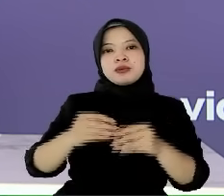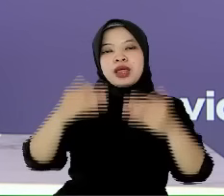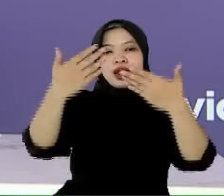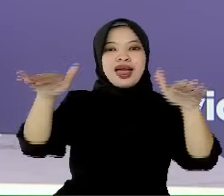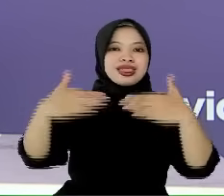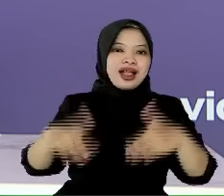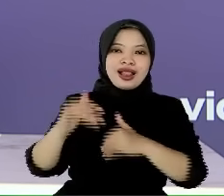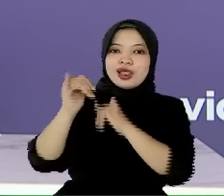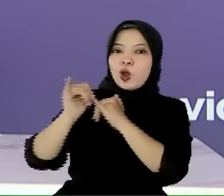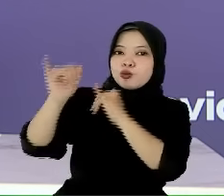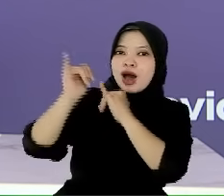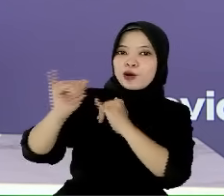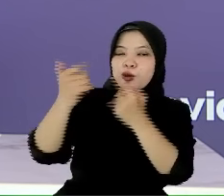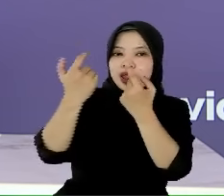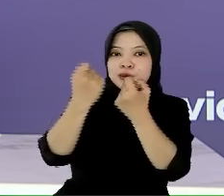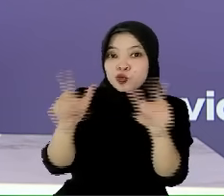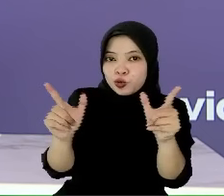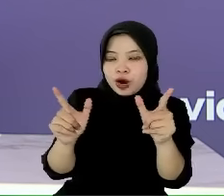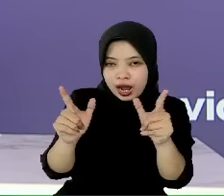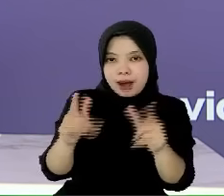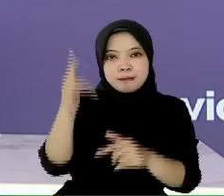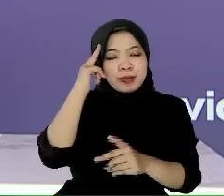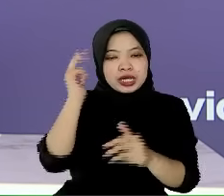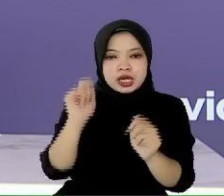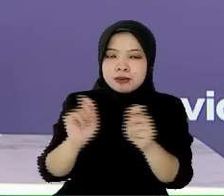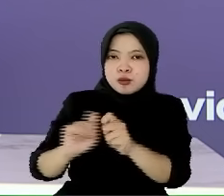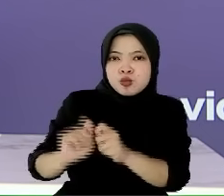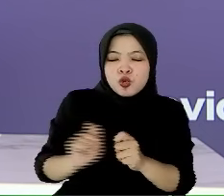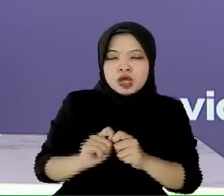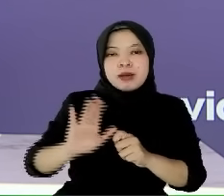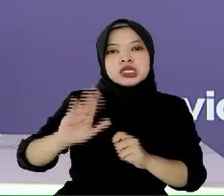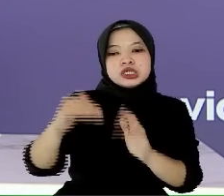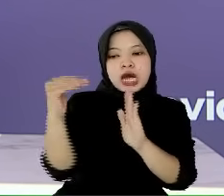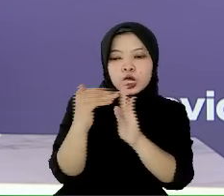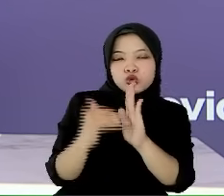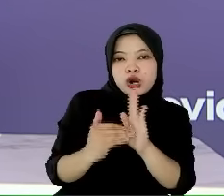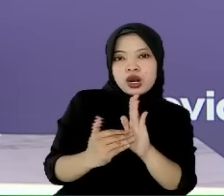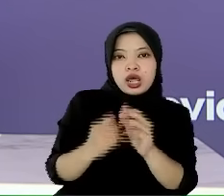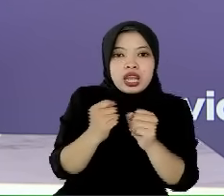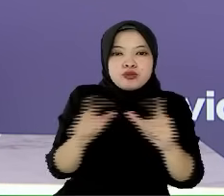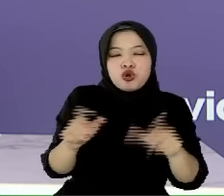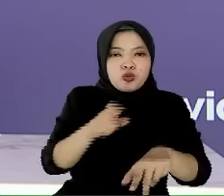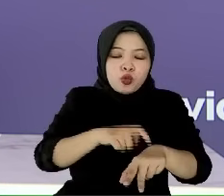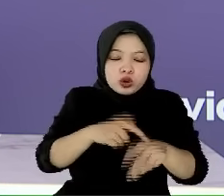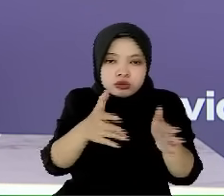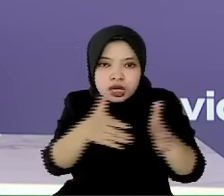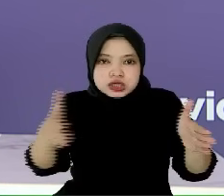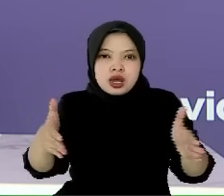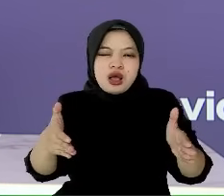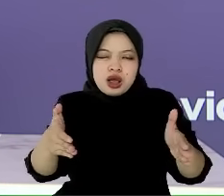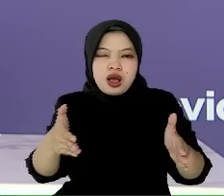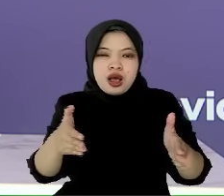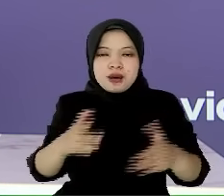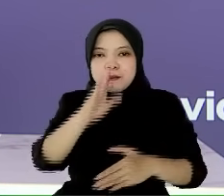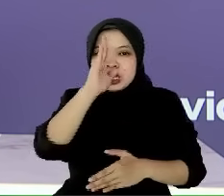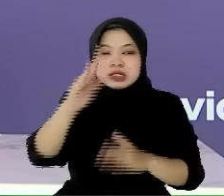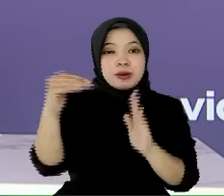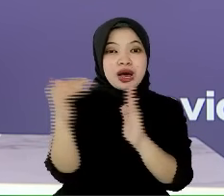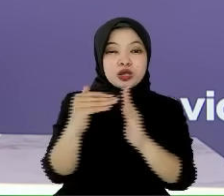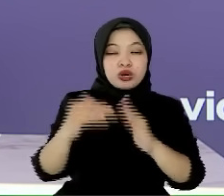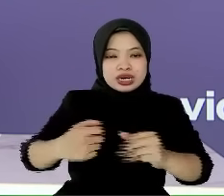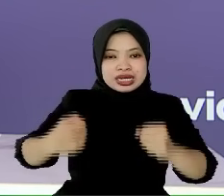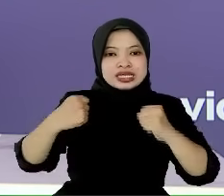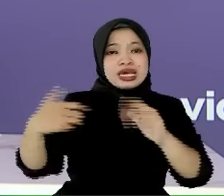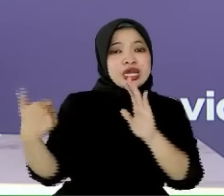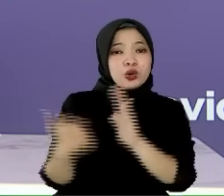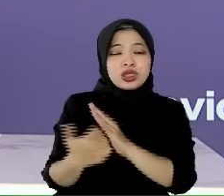Baru, pemerintah sedang menyusun kebijakan antisipasi libur panjang yang tentunya tidak akan terlepas dari prinsip